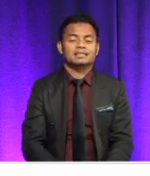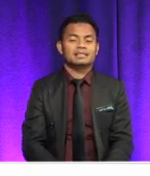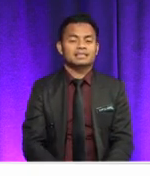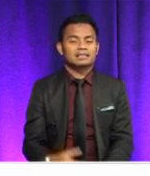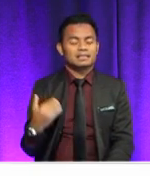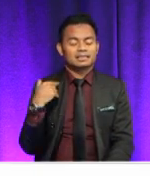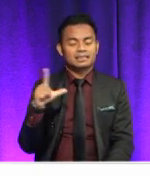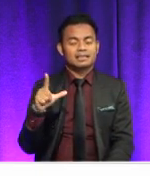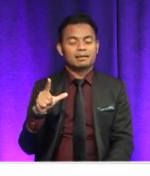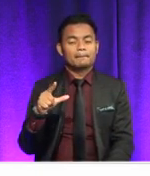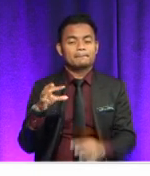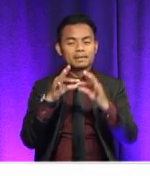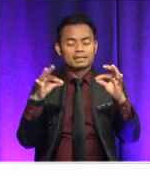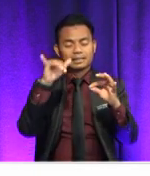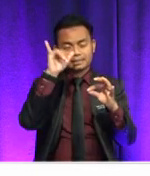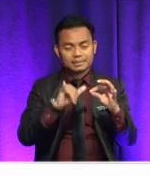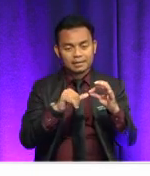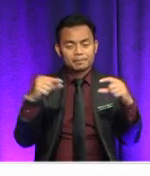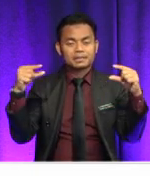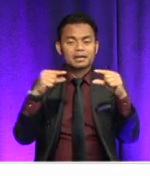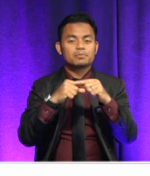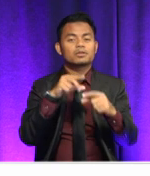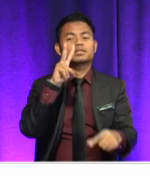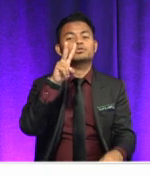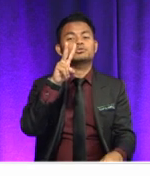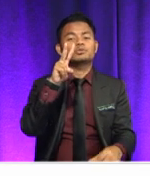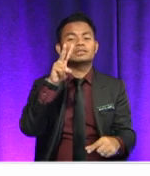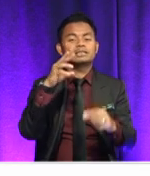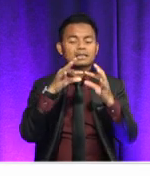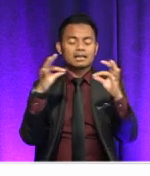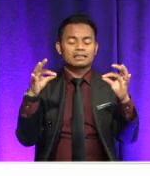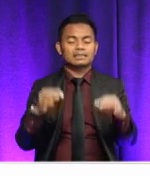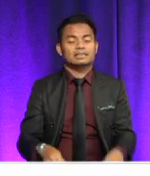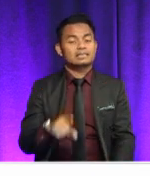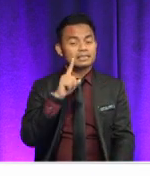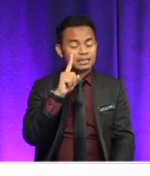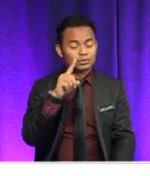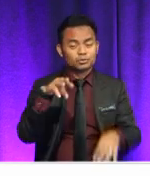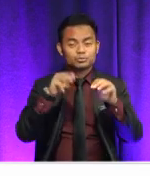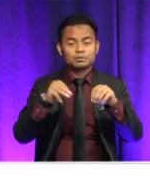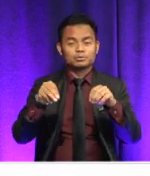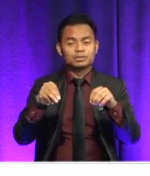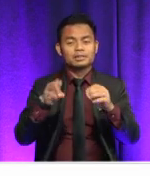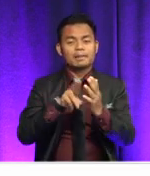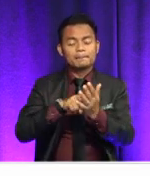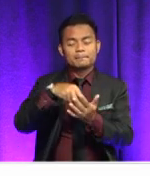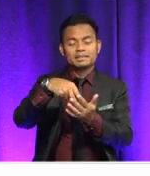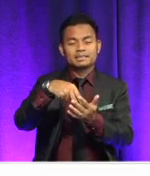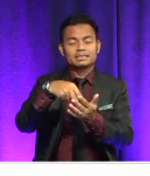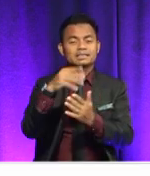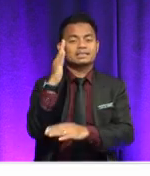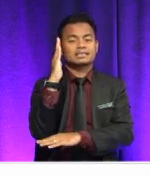ayat tunggal 1 murid berdiri tegak murid-murid berdiri tegak yang kedua murid-murid